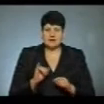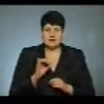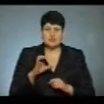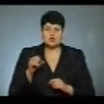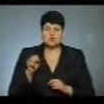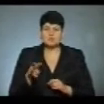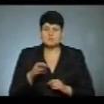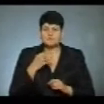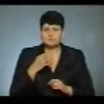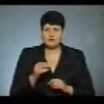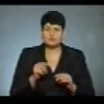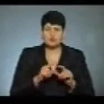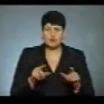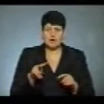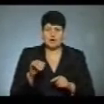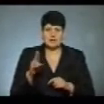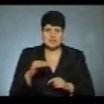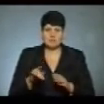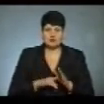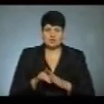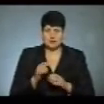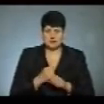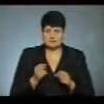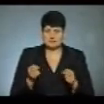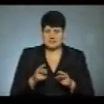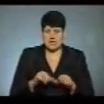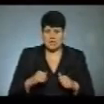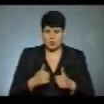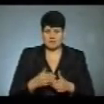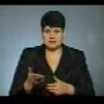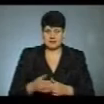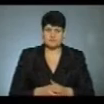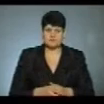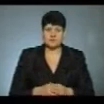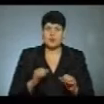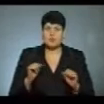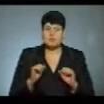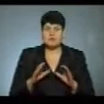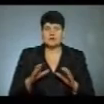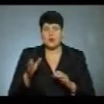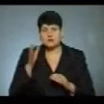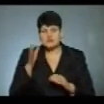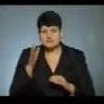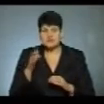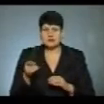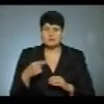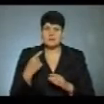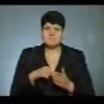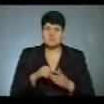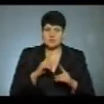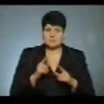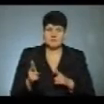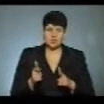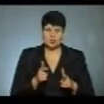Сум розповіла, у школі-ліцеї почала працювати спеціальна комісія. Управлінням освіти і науки Тернопільської міської ради